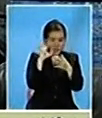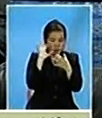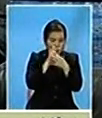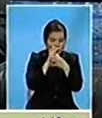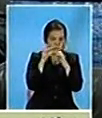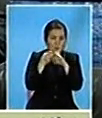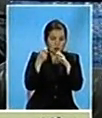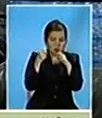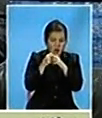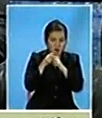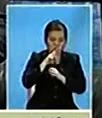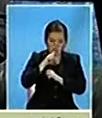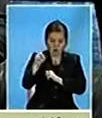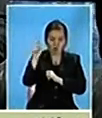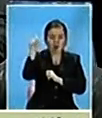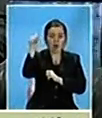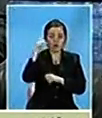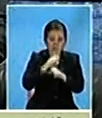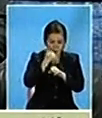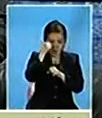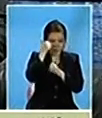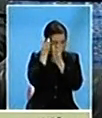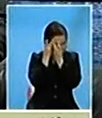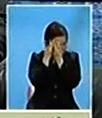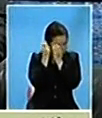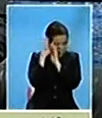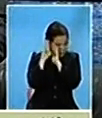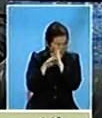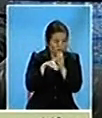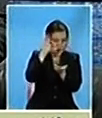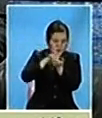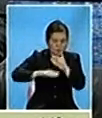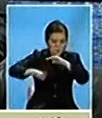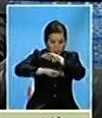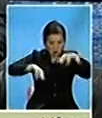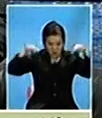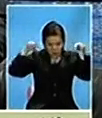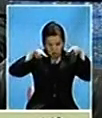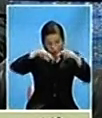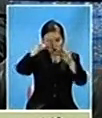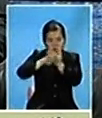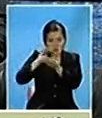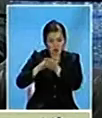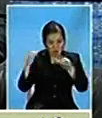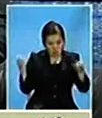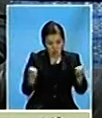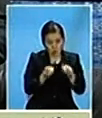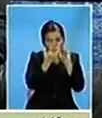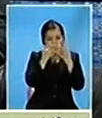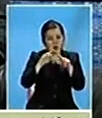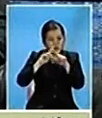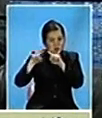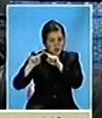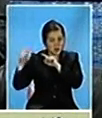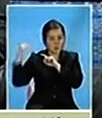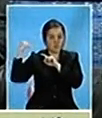เศษที่จะต้องทำได้นั้นเป็นเรื่องที่มีความซับซ้อนต้องรวบรวมพยานหลักฐานเป็นพิเศษต้องมีผลกระทบความเรียบร้อยสงบอันดี